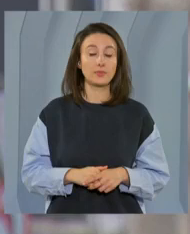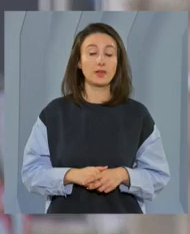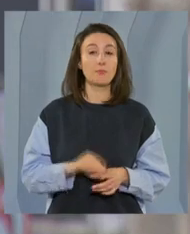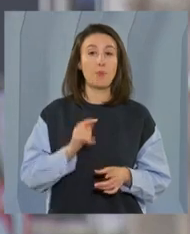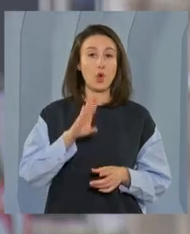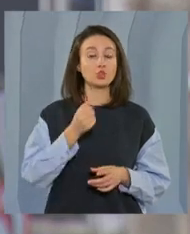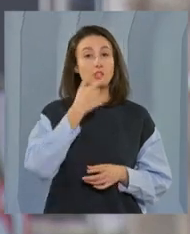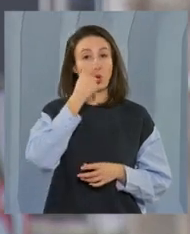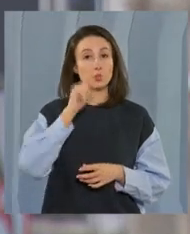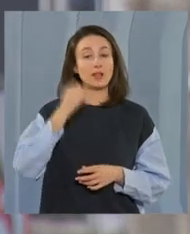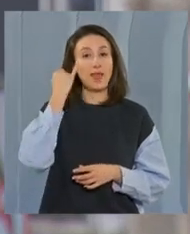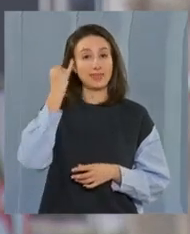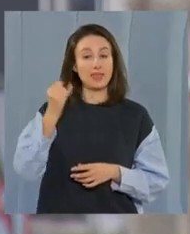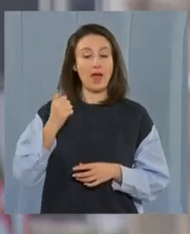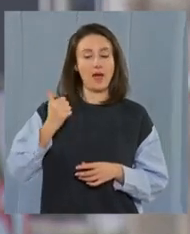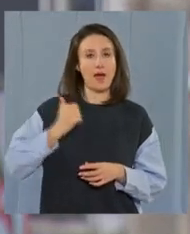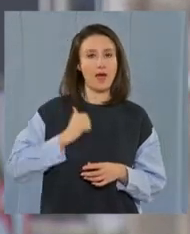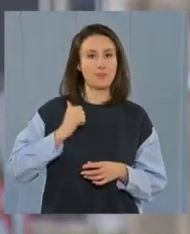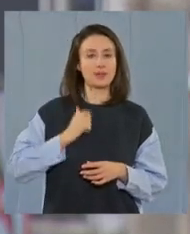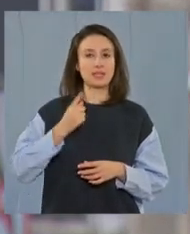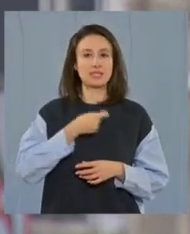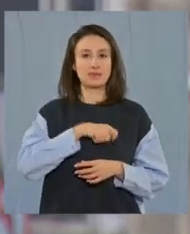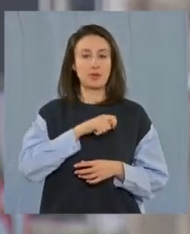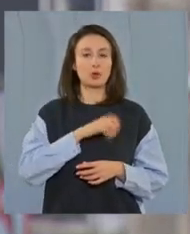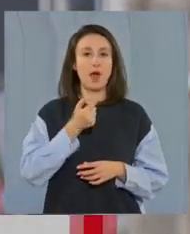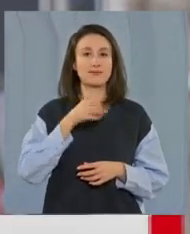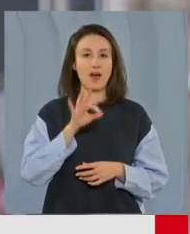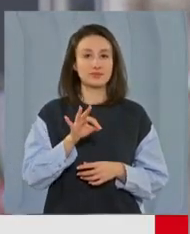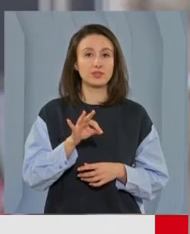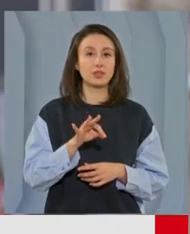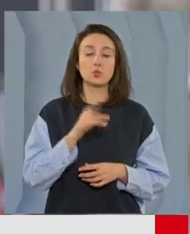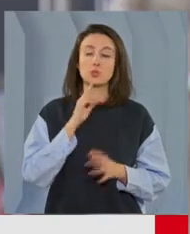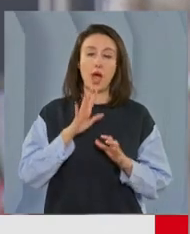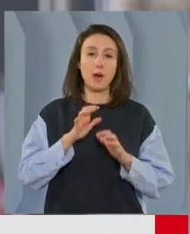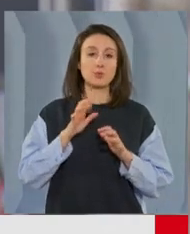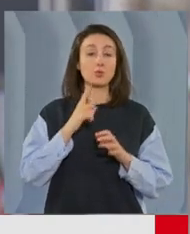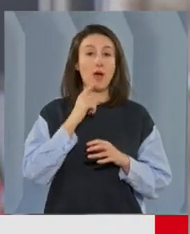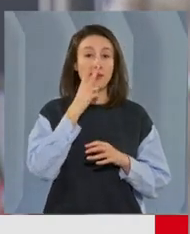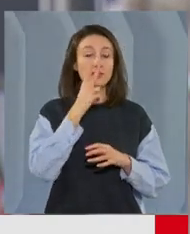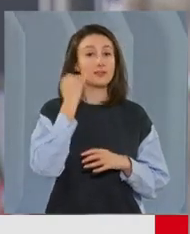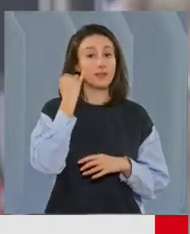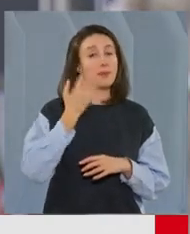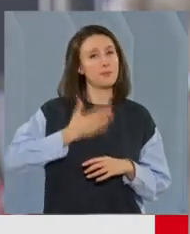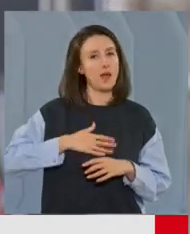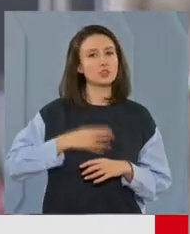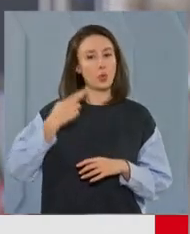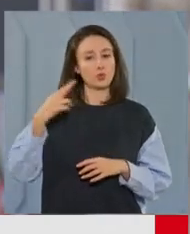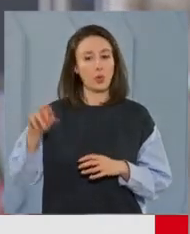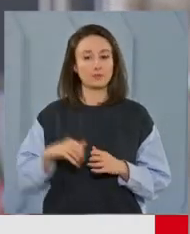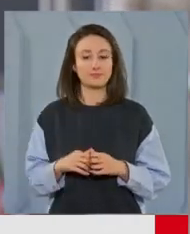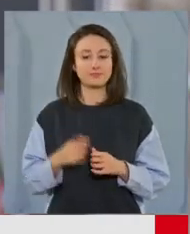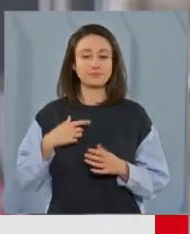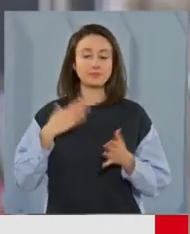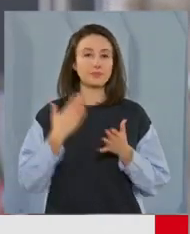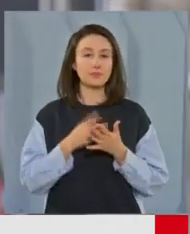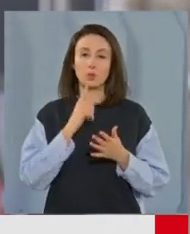Marcel Boloș renunță la ideea înarmării inspectorilor ANAF. Ministrul Finanțelor nu s-a abținut însă și a arătat că ideea îi place în continuare, însă a decis